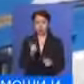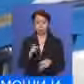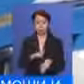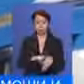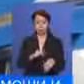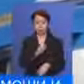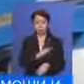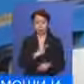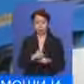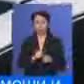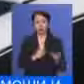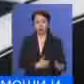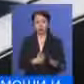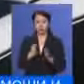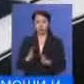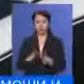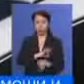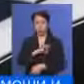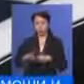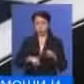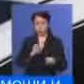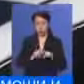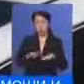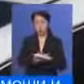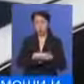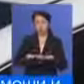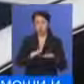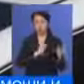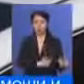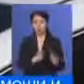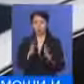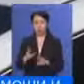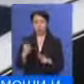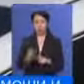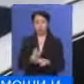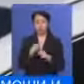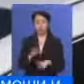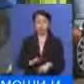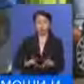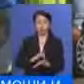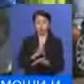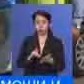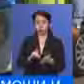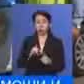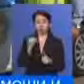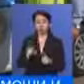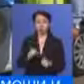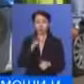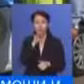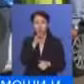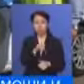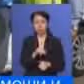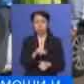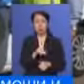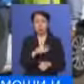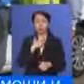полиции. Сотрудники этого подразделения круглосуточно следят за общественным порядком и дорожной безопасностью в областном центре. Именно от их профессионализма и мобильности